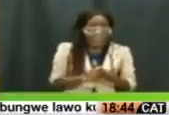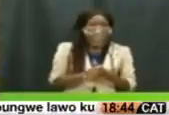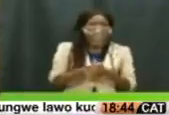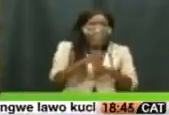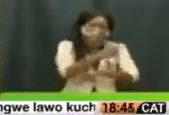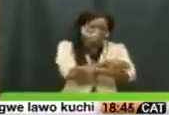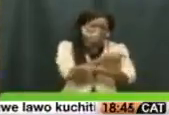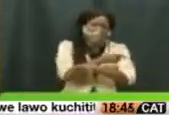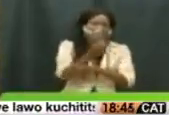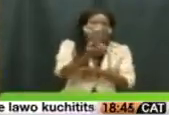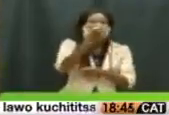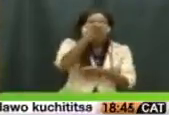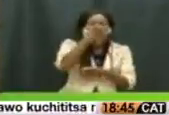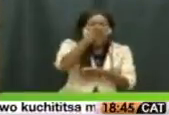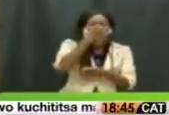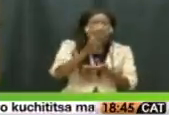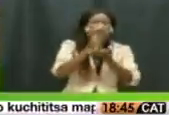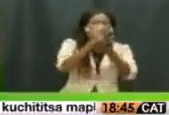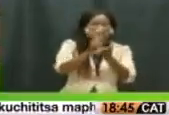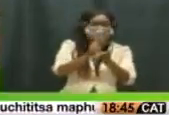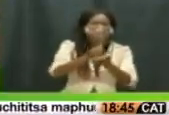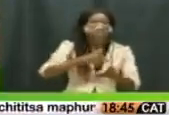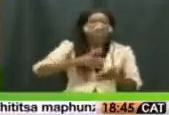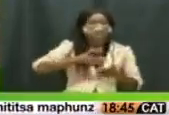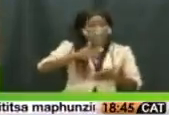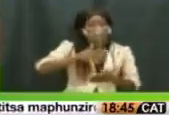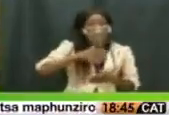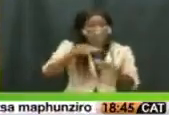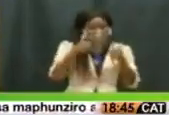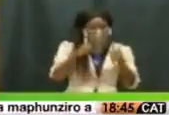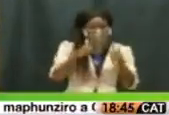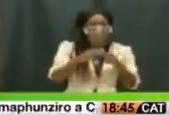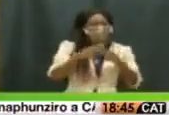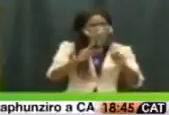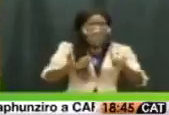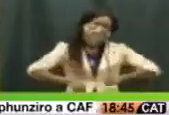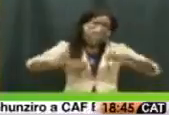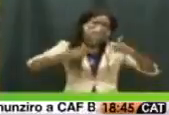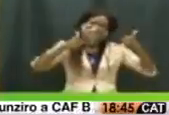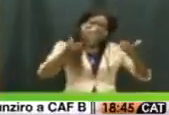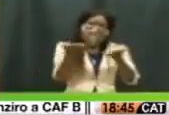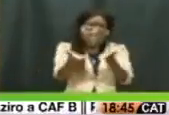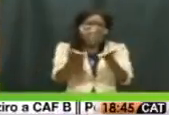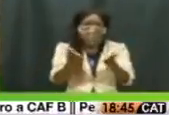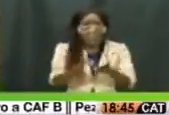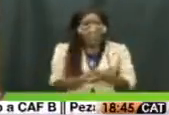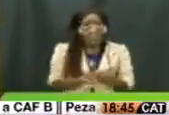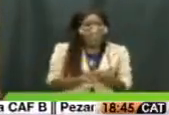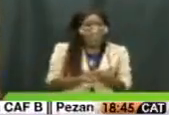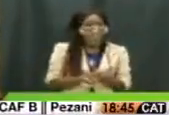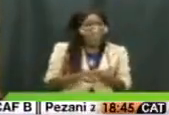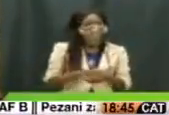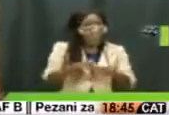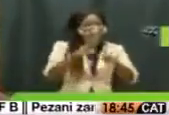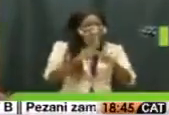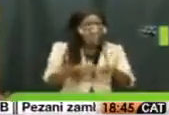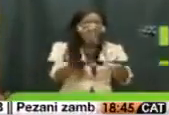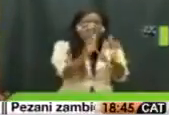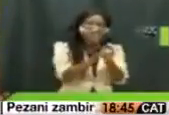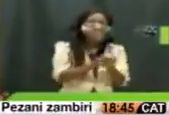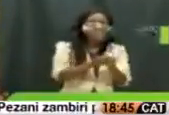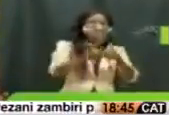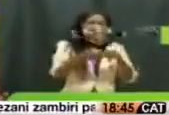anaikidwapo oxygen koma anapulumuka ali ndi moyo tinawo